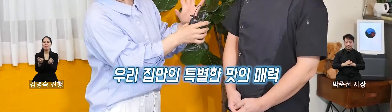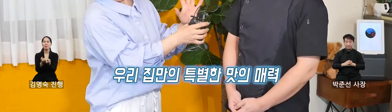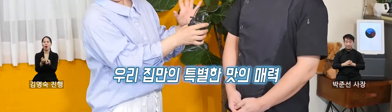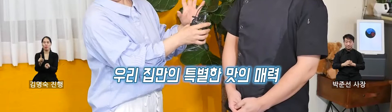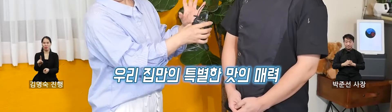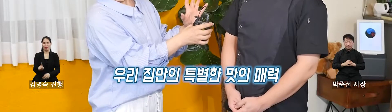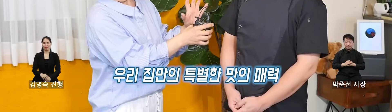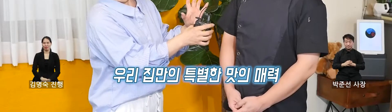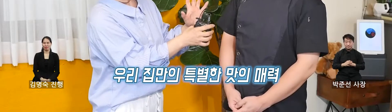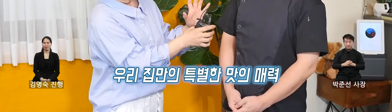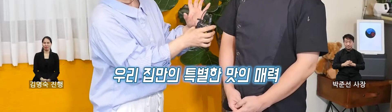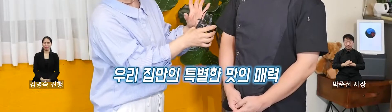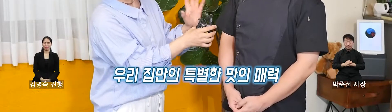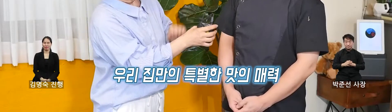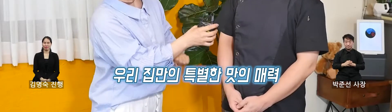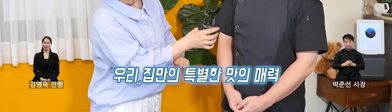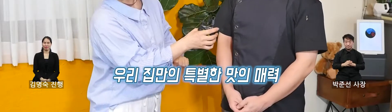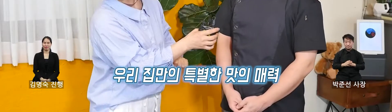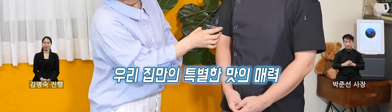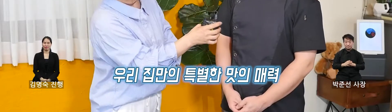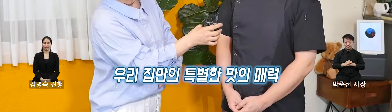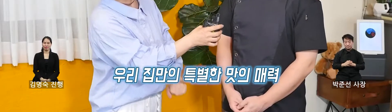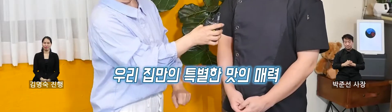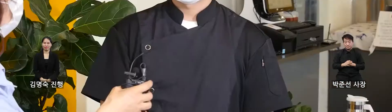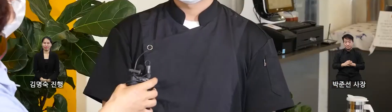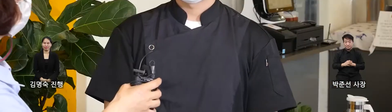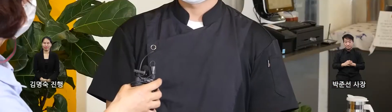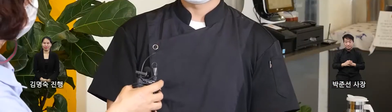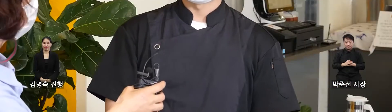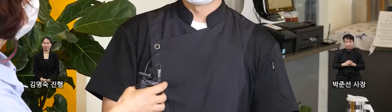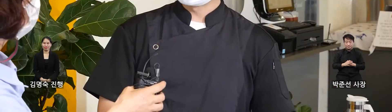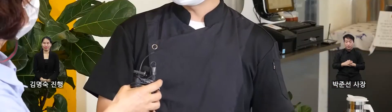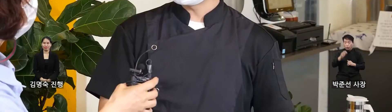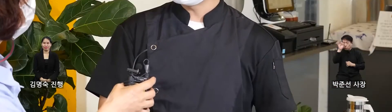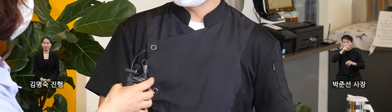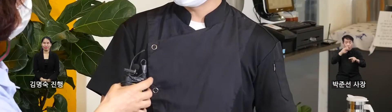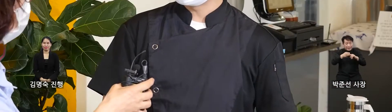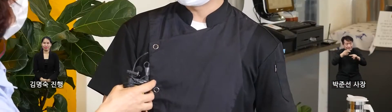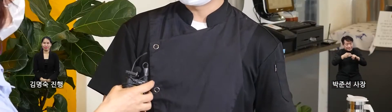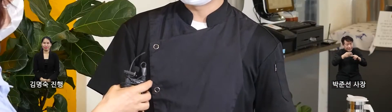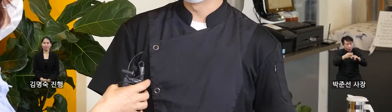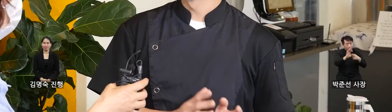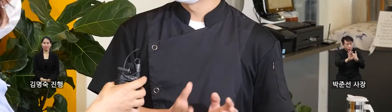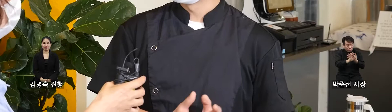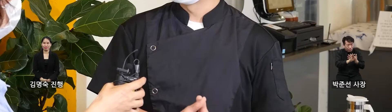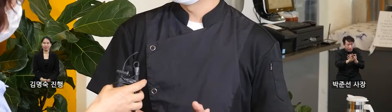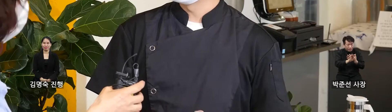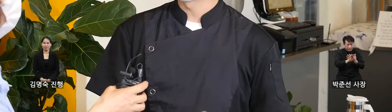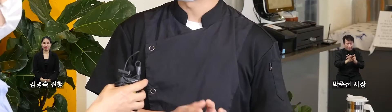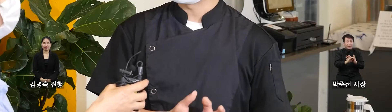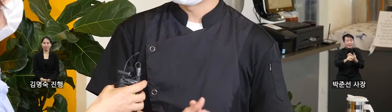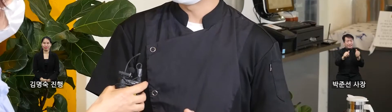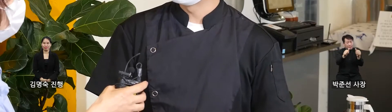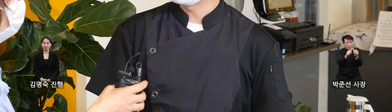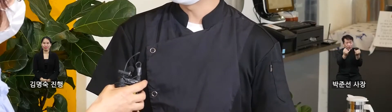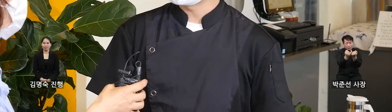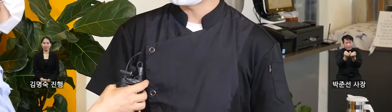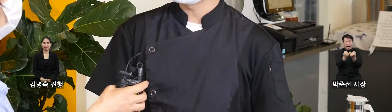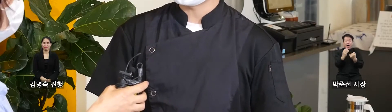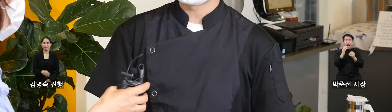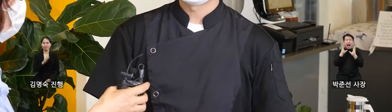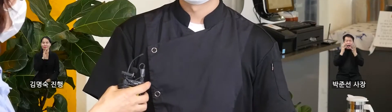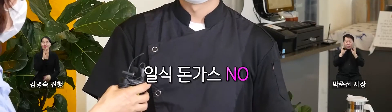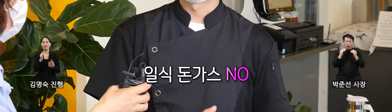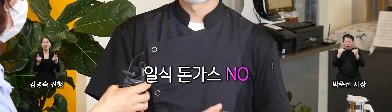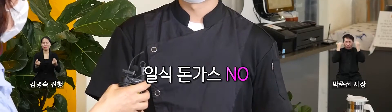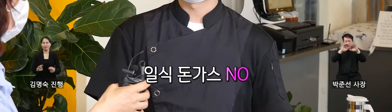예, 우리 집만의 어떤 특별한 그 맛은 뭐가 있을까요? 네, 뭐 돈가스 하면 이제 남녀노소 누구나 다 좋아하는 음식 중에